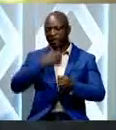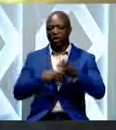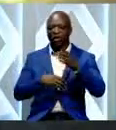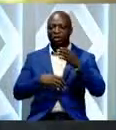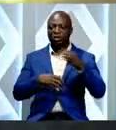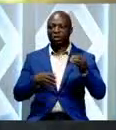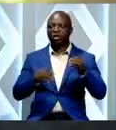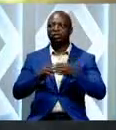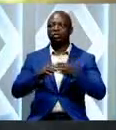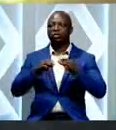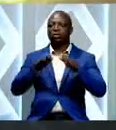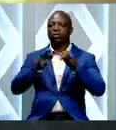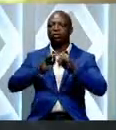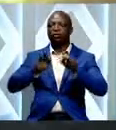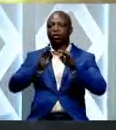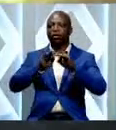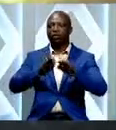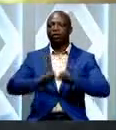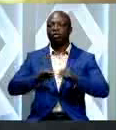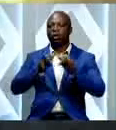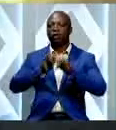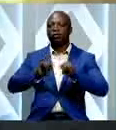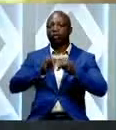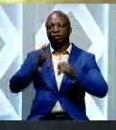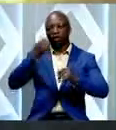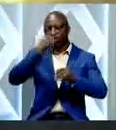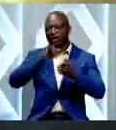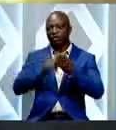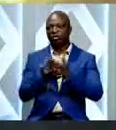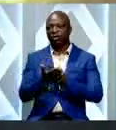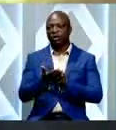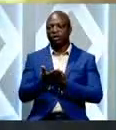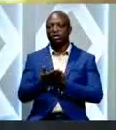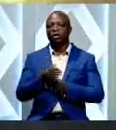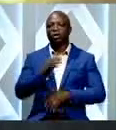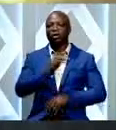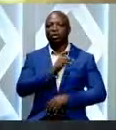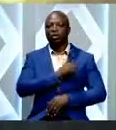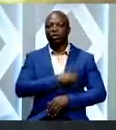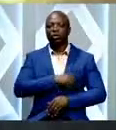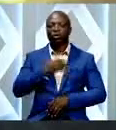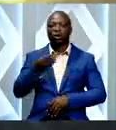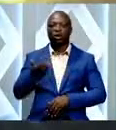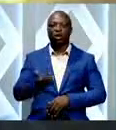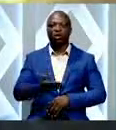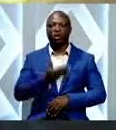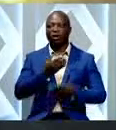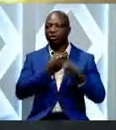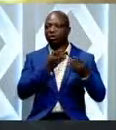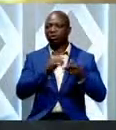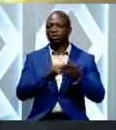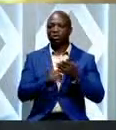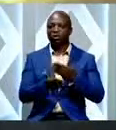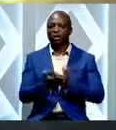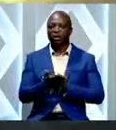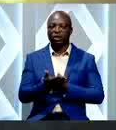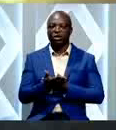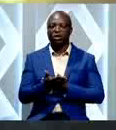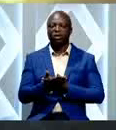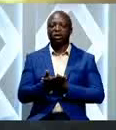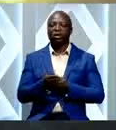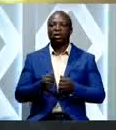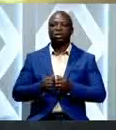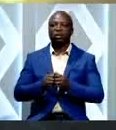Forum InfraFor Africa ce matin. Le Togo abrite depuis ce matin